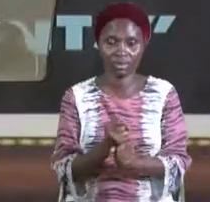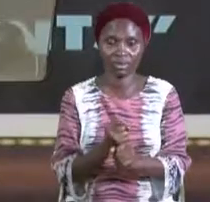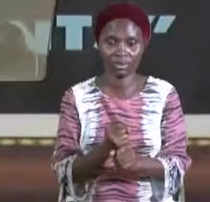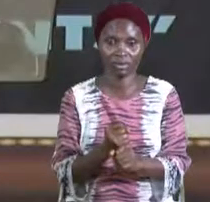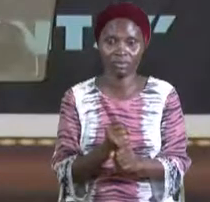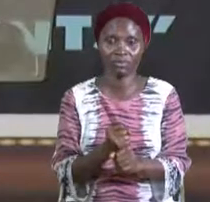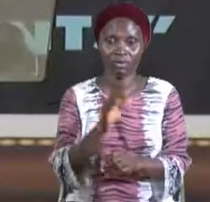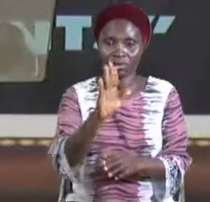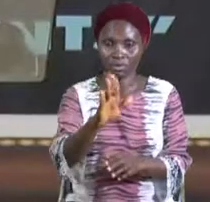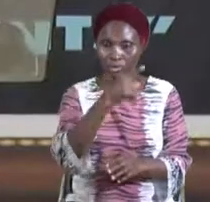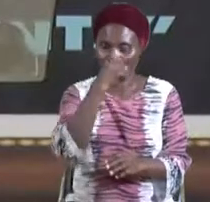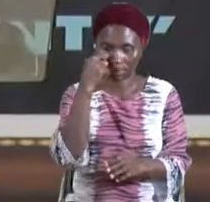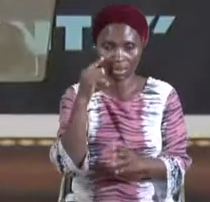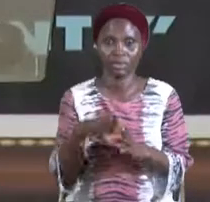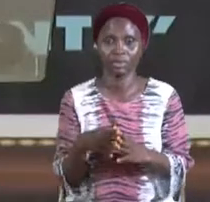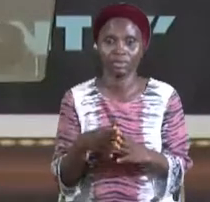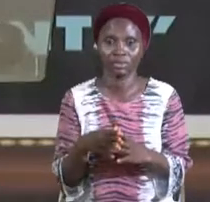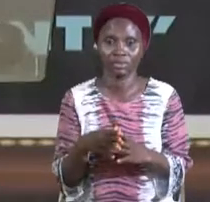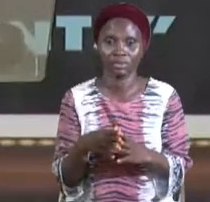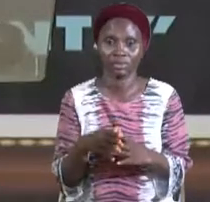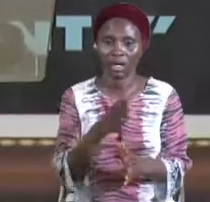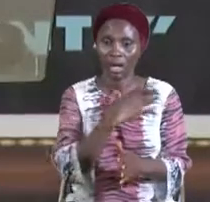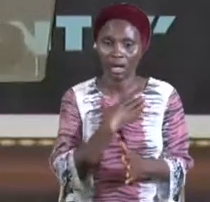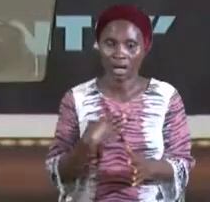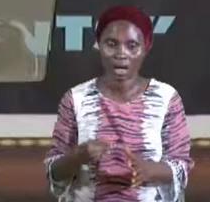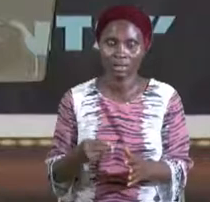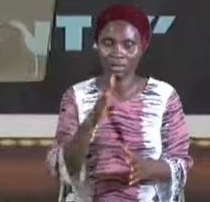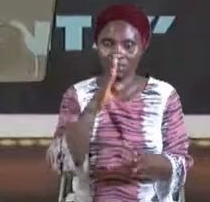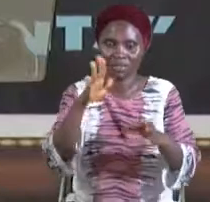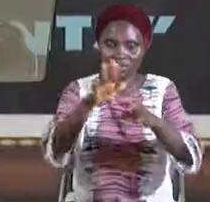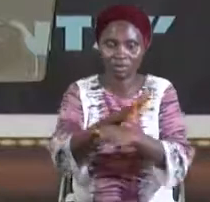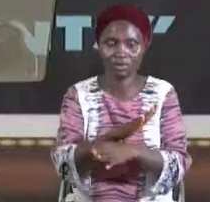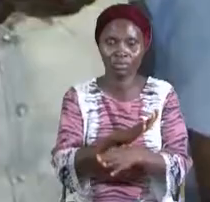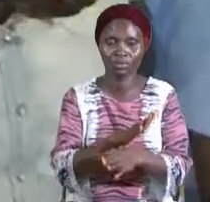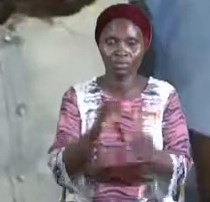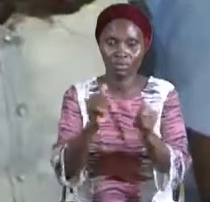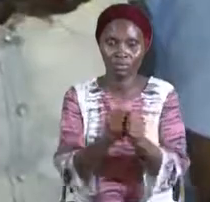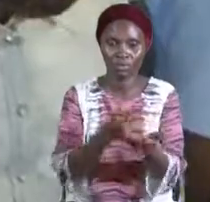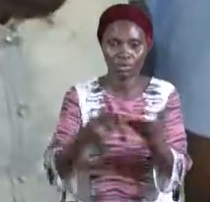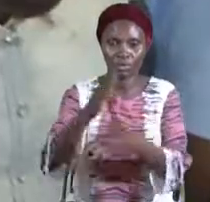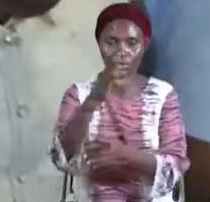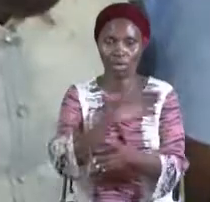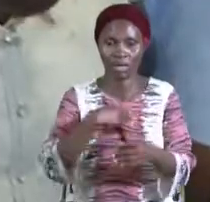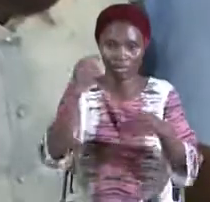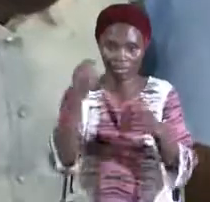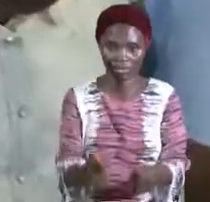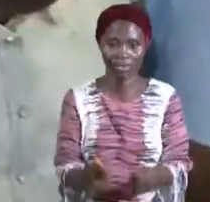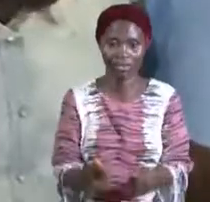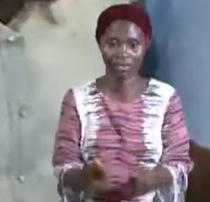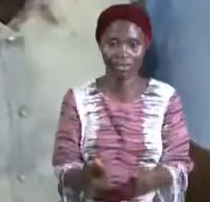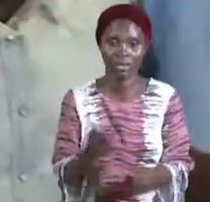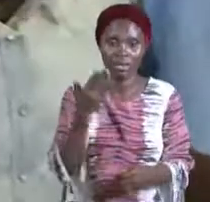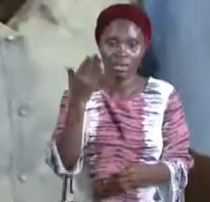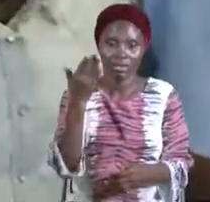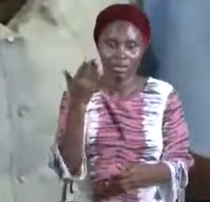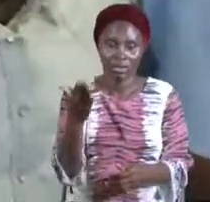quoi? La vue. Et que tu sois rempli du Saint-Esprit. Au même instant, il tomba de ses